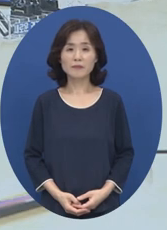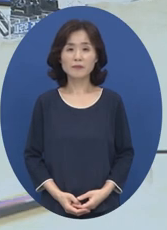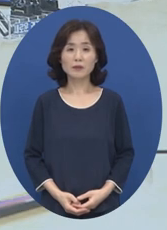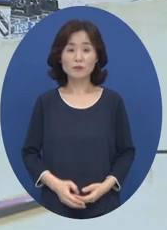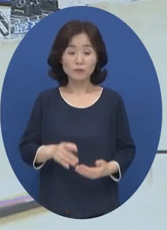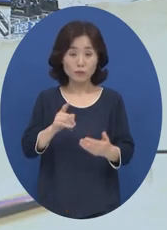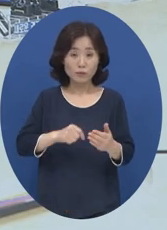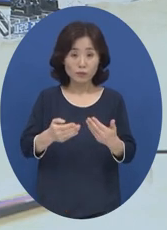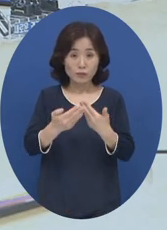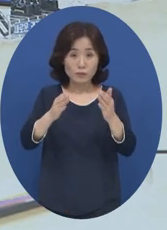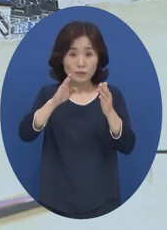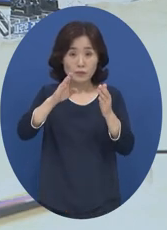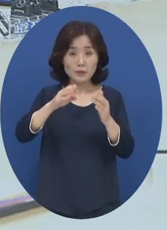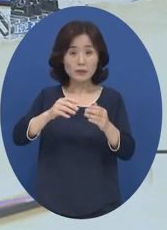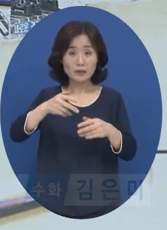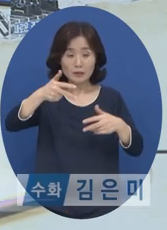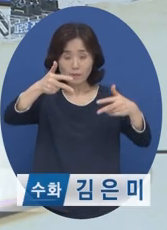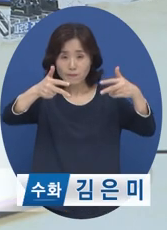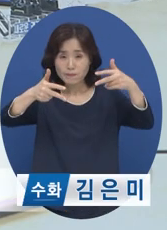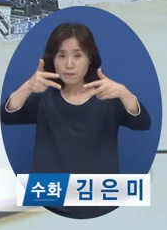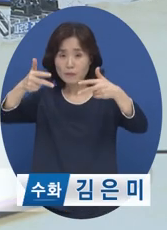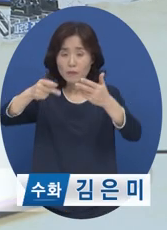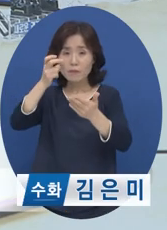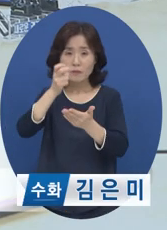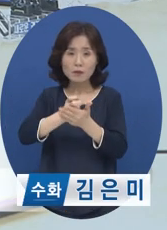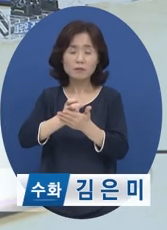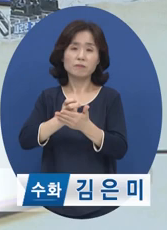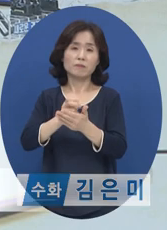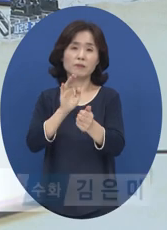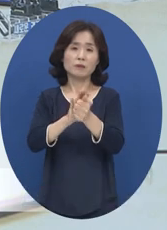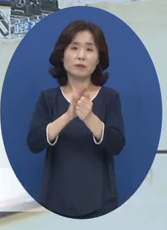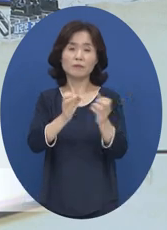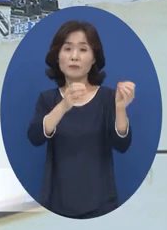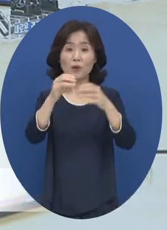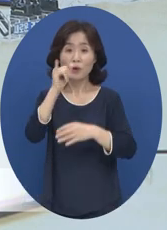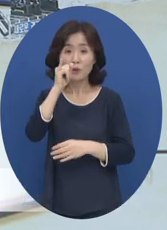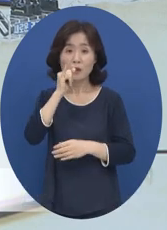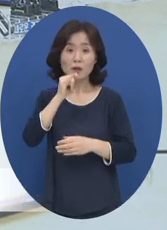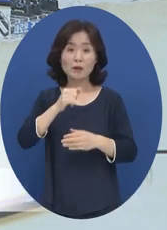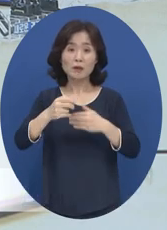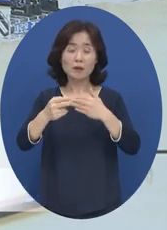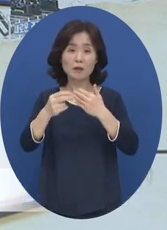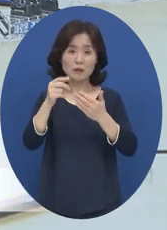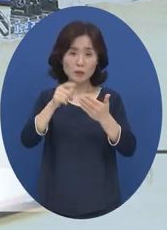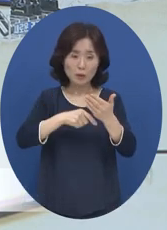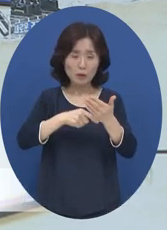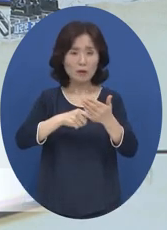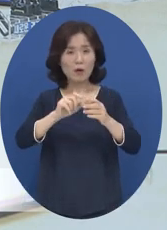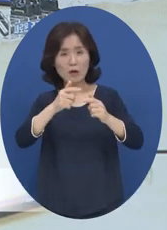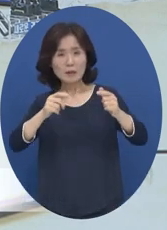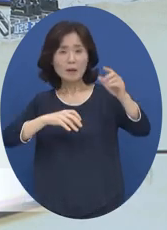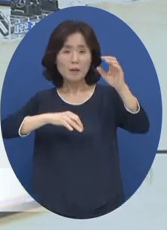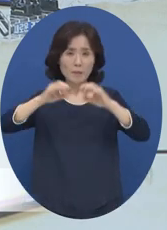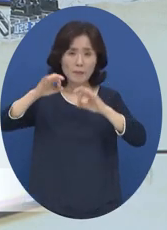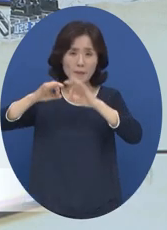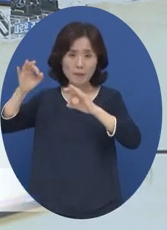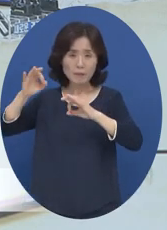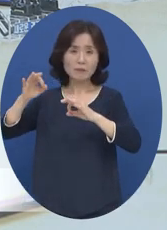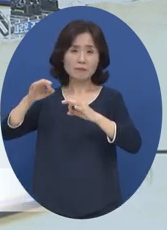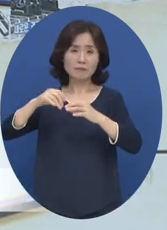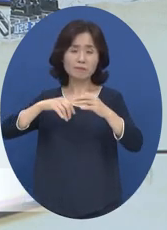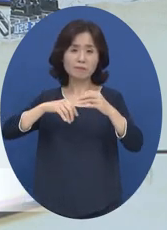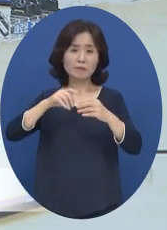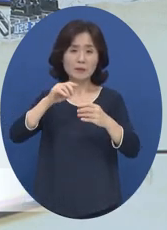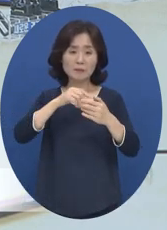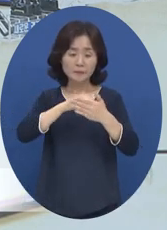수술실 CCTV 의무 설치 입법 지원 간담회가 열렸습니다. 의료사고 피해 가족과 시민단체, 언론인 등이 자리를